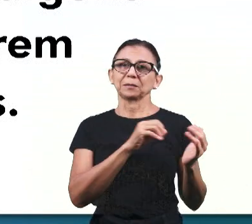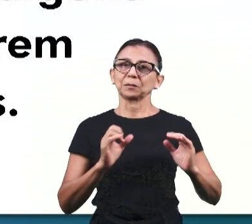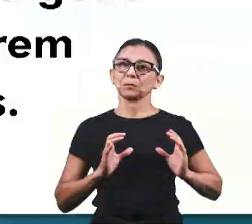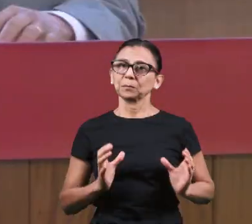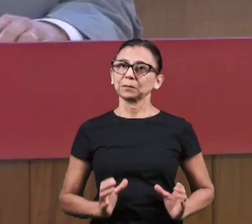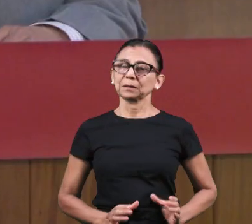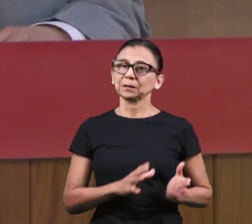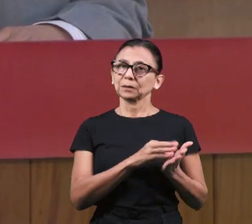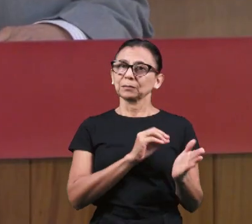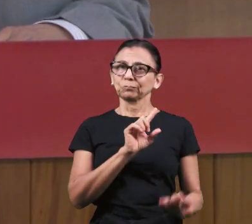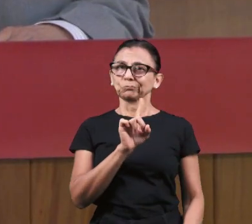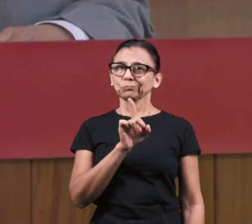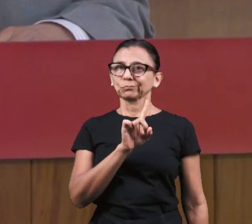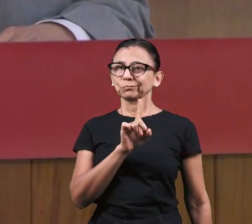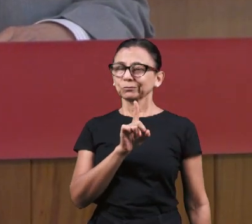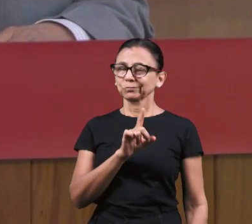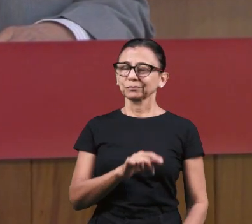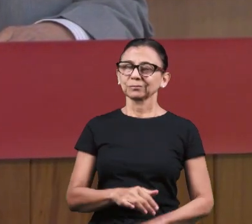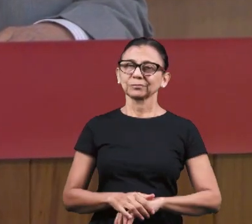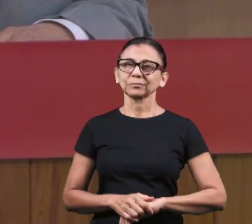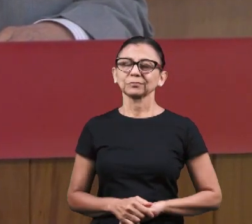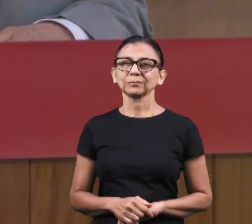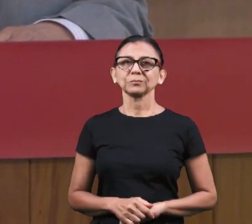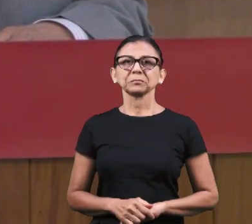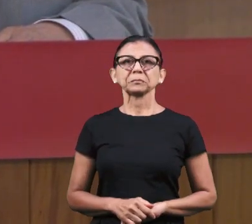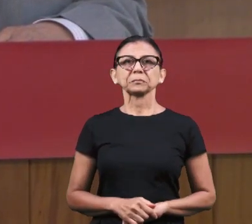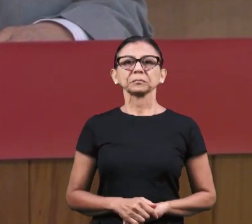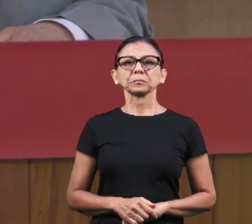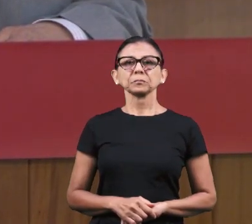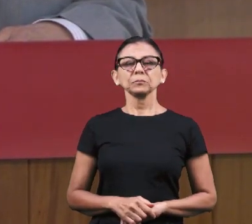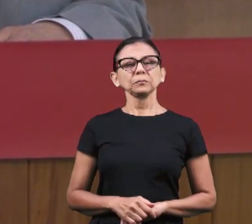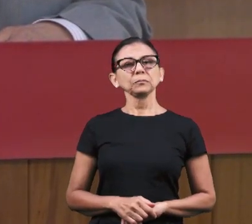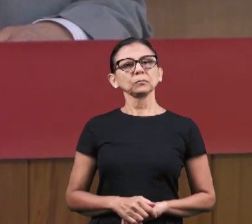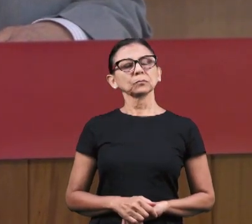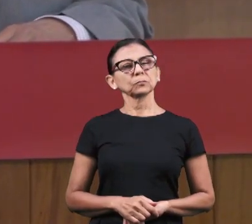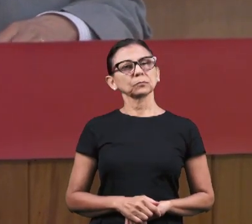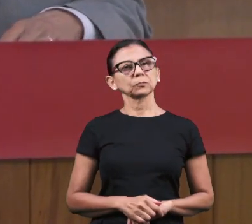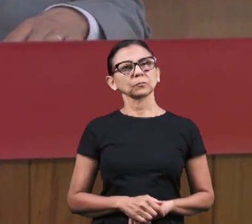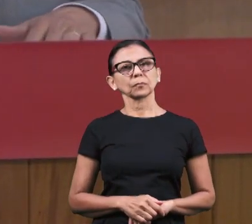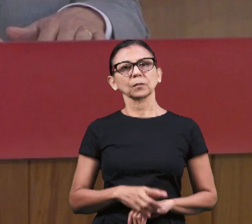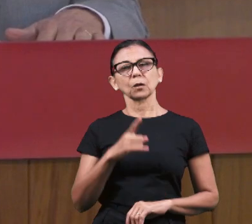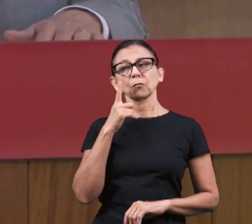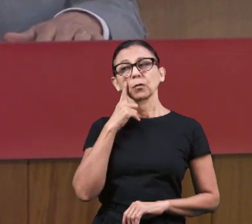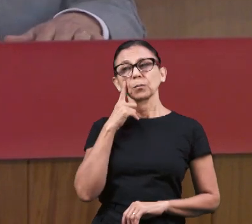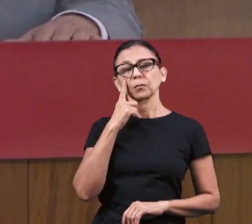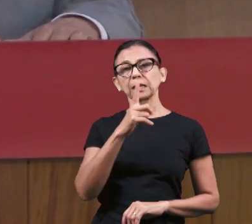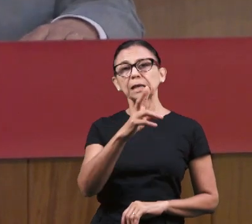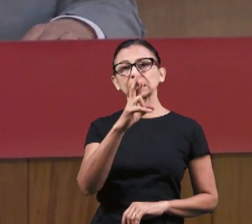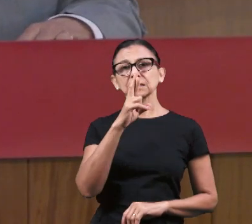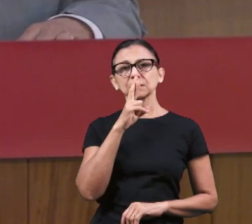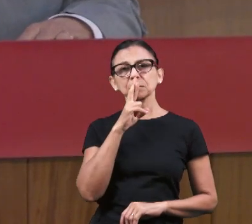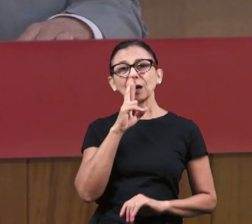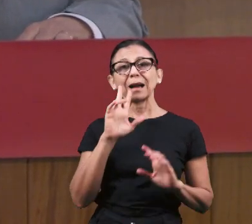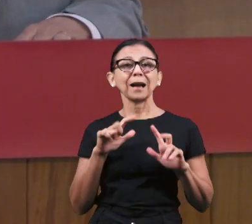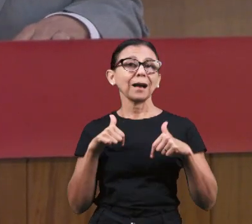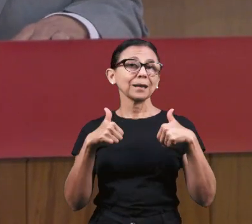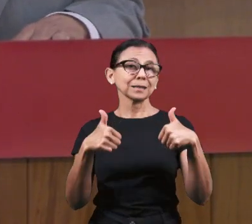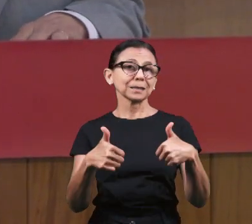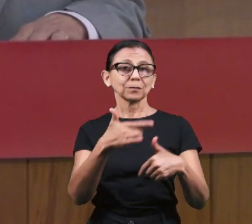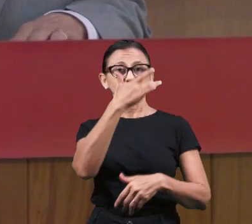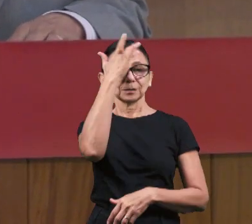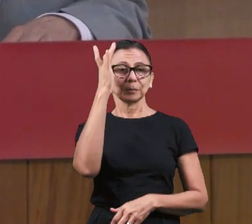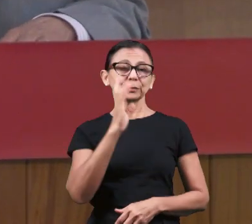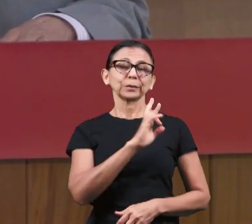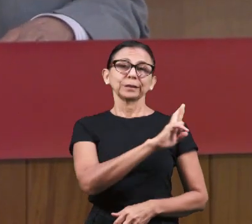comportement ne doit pas être imité. Donc, nous voyons dans la réponse ce qu'ils font. Ils font tout pour